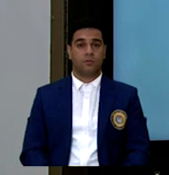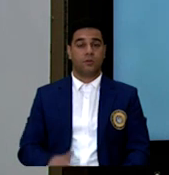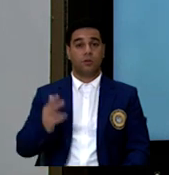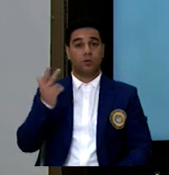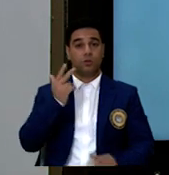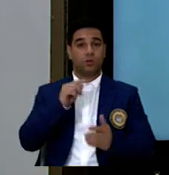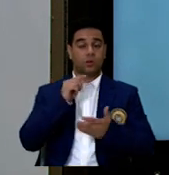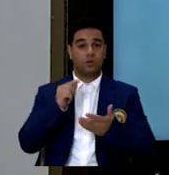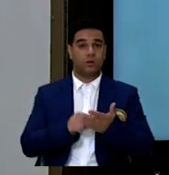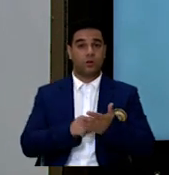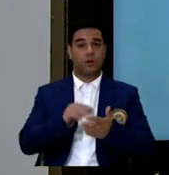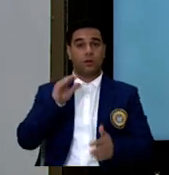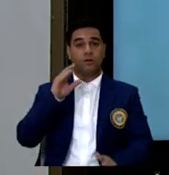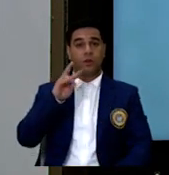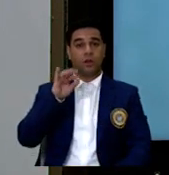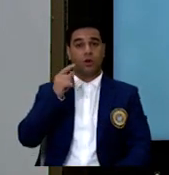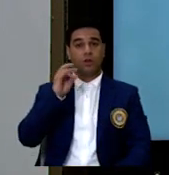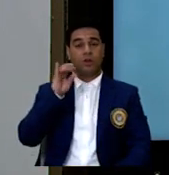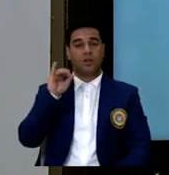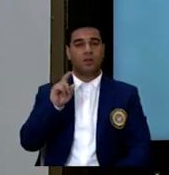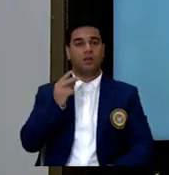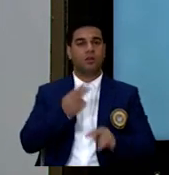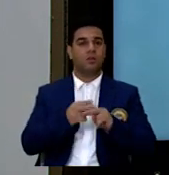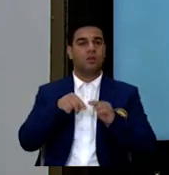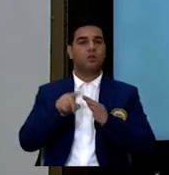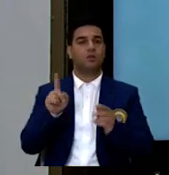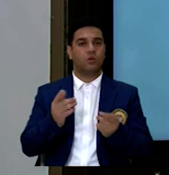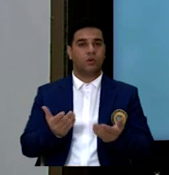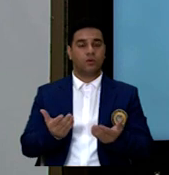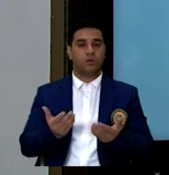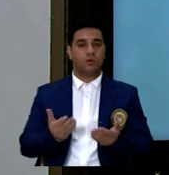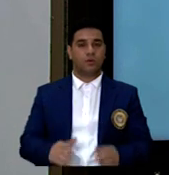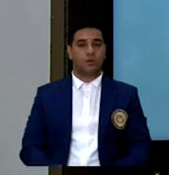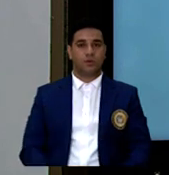Uchinchi savolimiz: filogenez deb nimaga aytiladi?